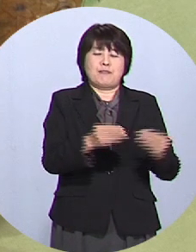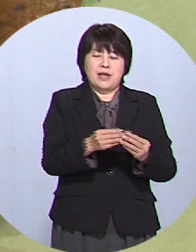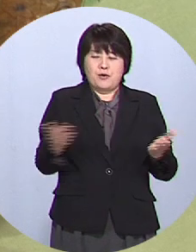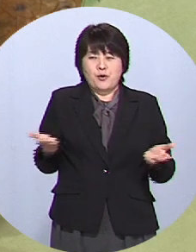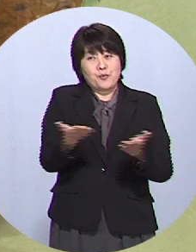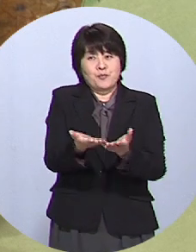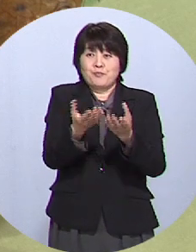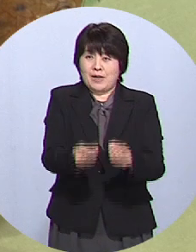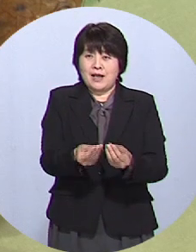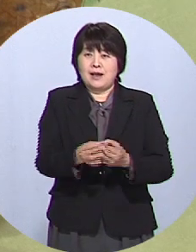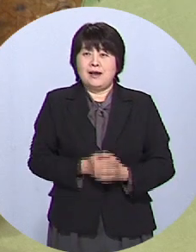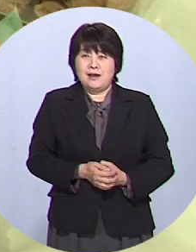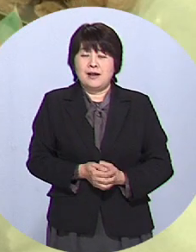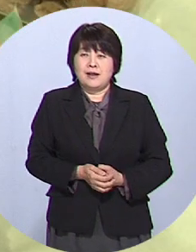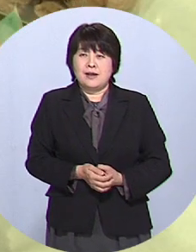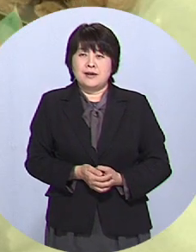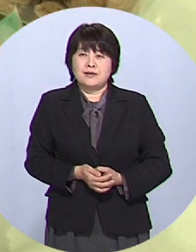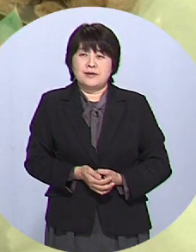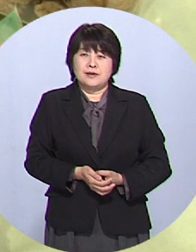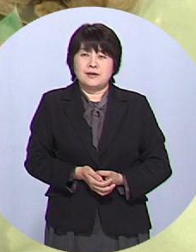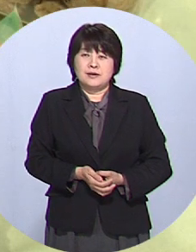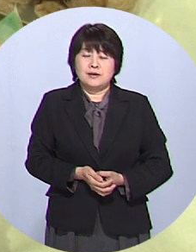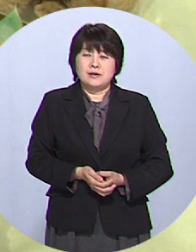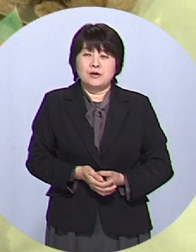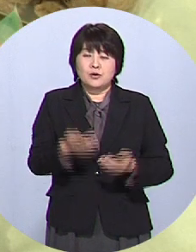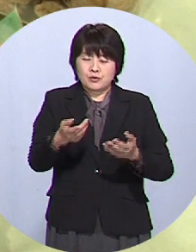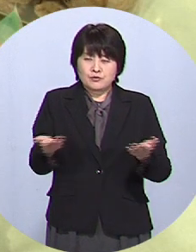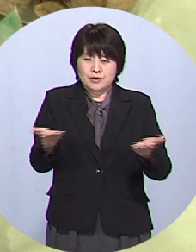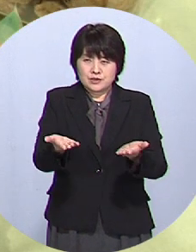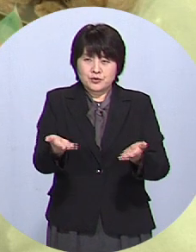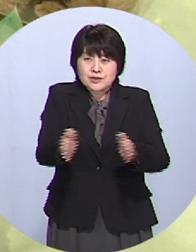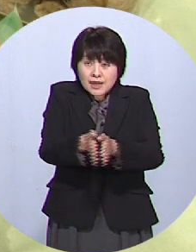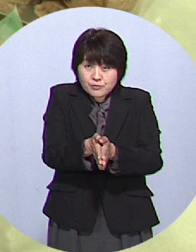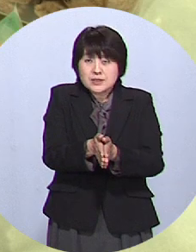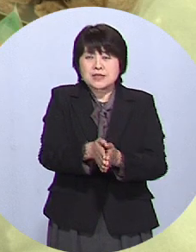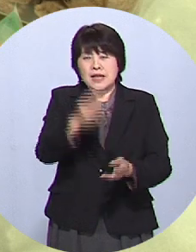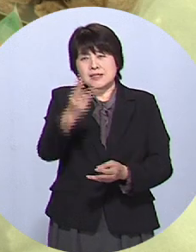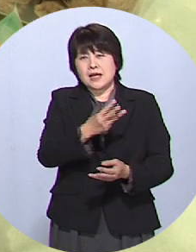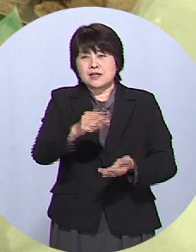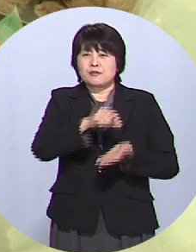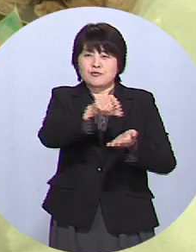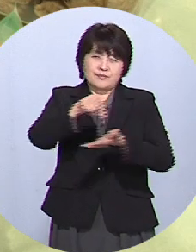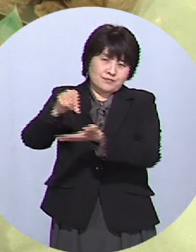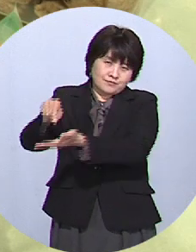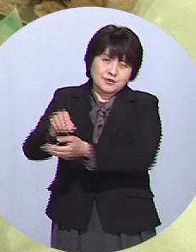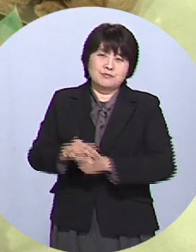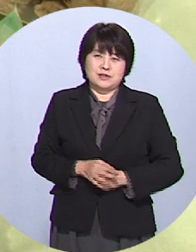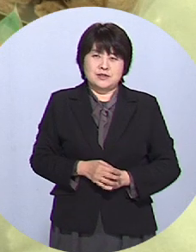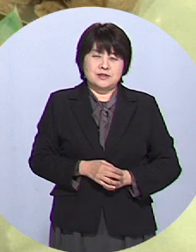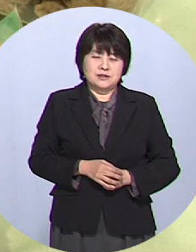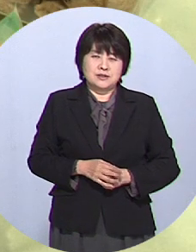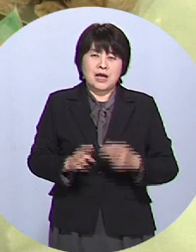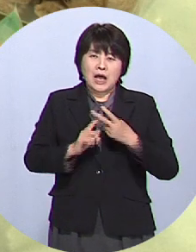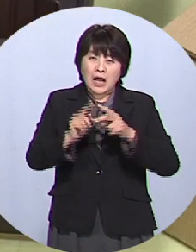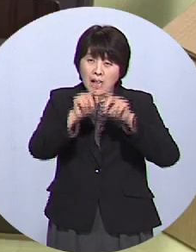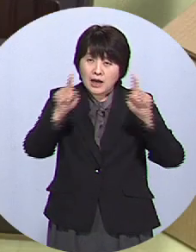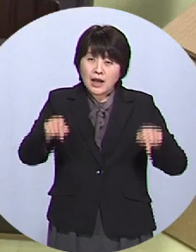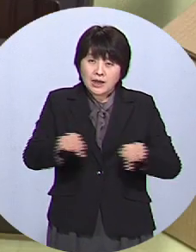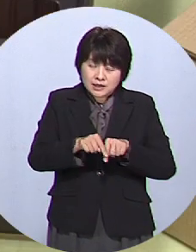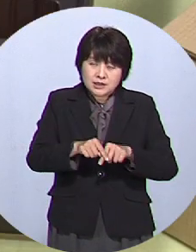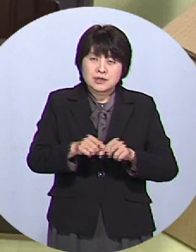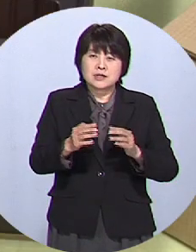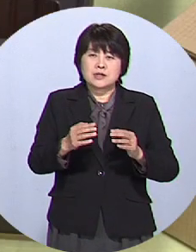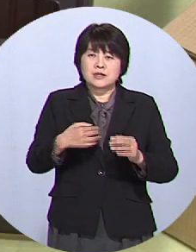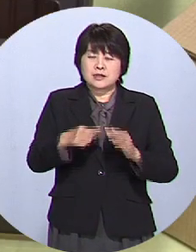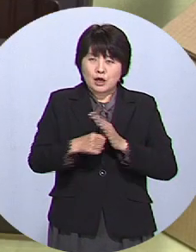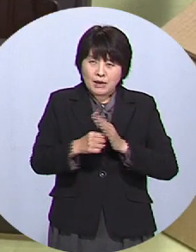していただきました。ありがとうございます。 ありがとうございます。 こちらをセットにして3人の方にプレゼントします。はがきに必要事項、番組のご意見ご感